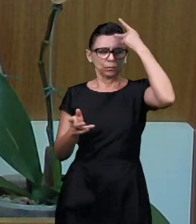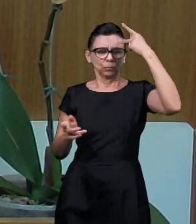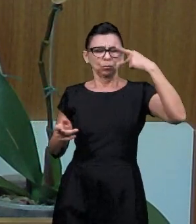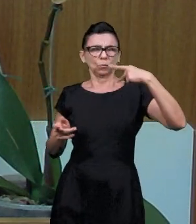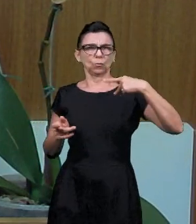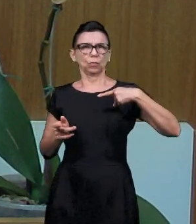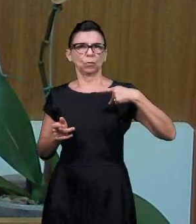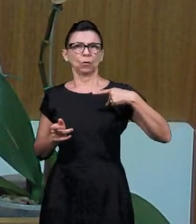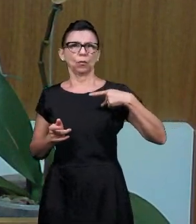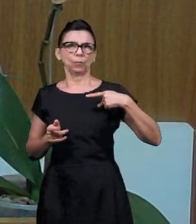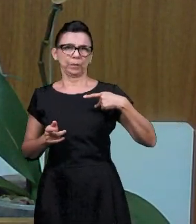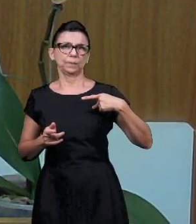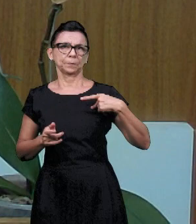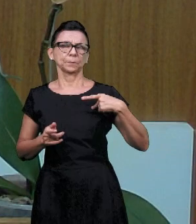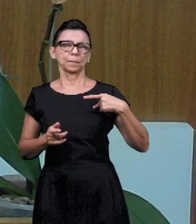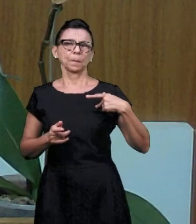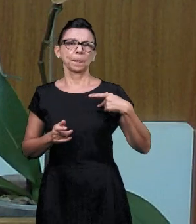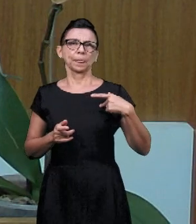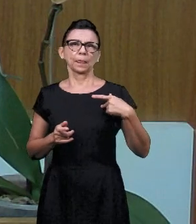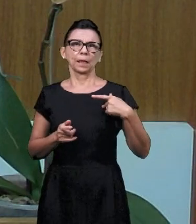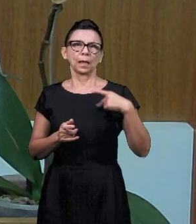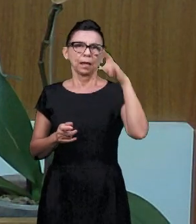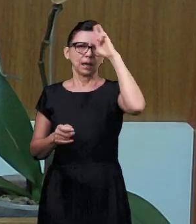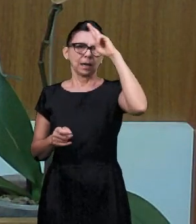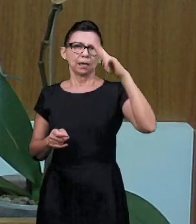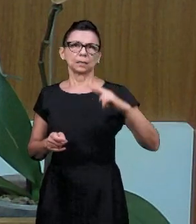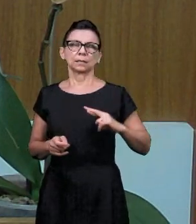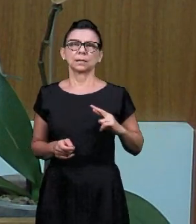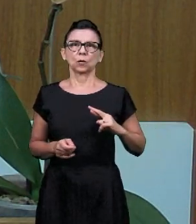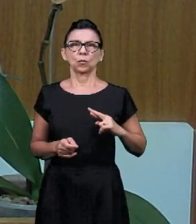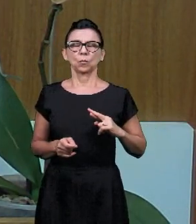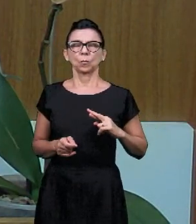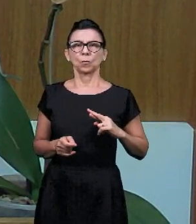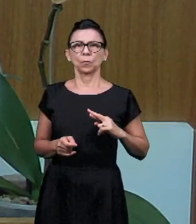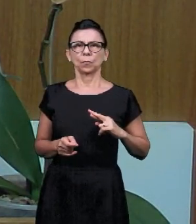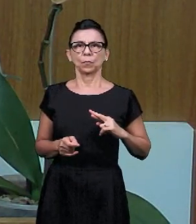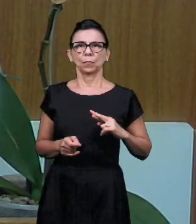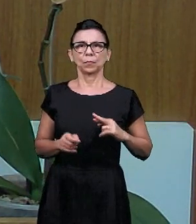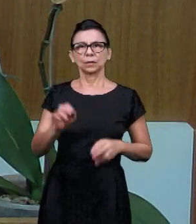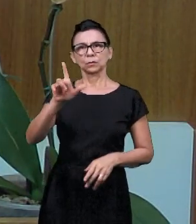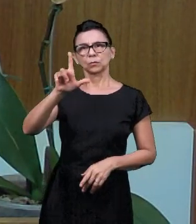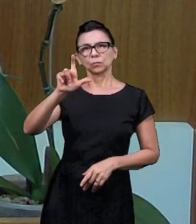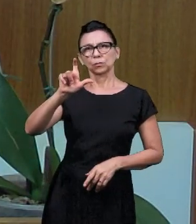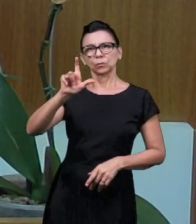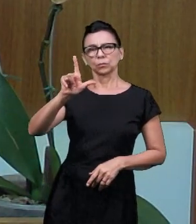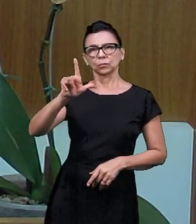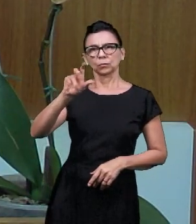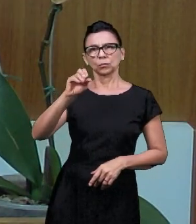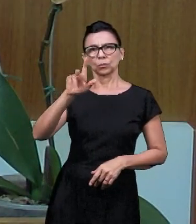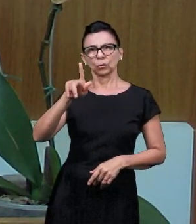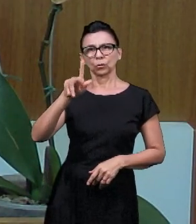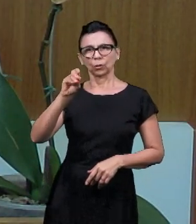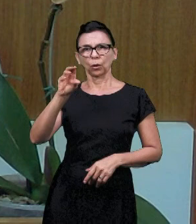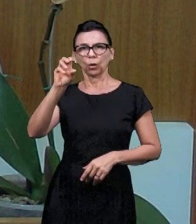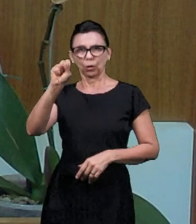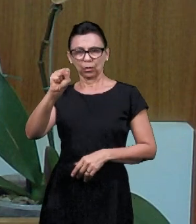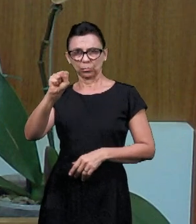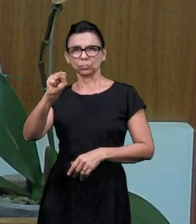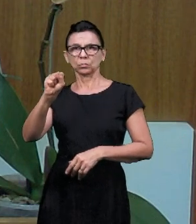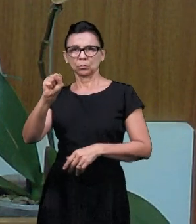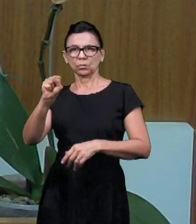début ni fin. Donc c'est la découverte de la parole. On découvre la parole,